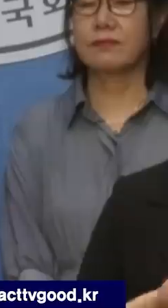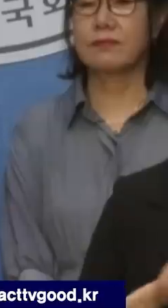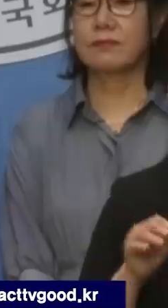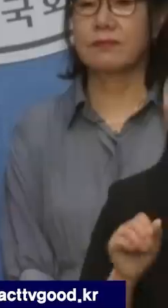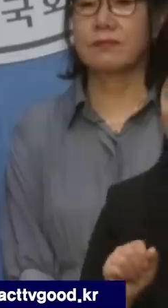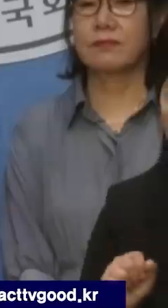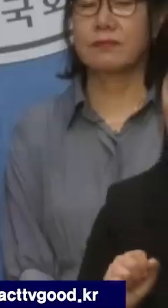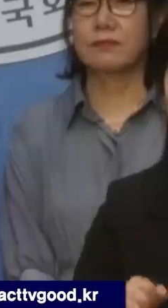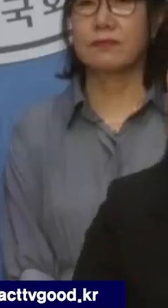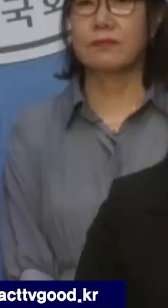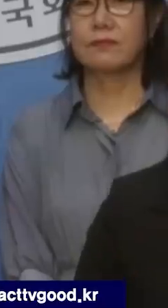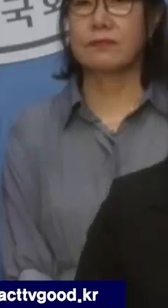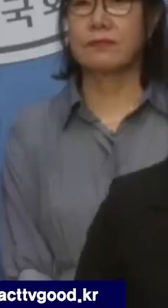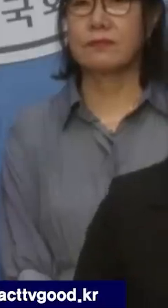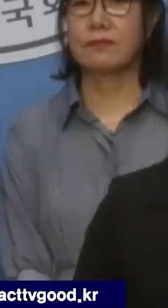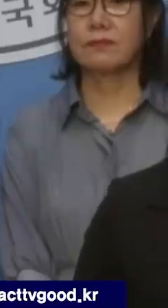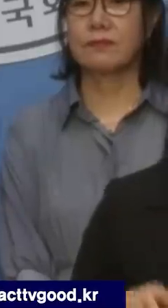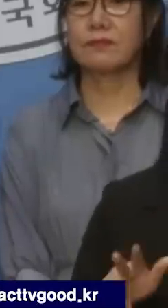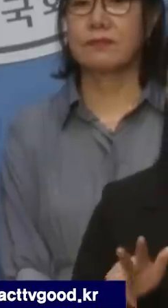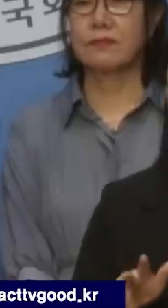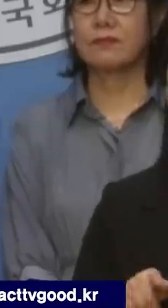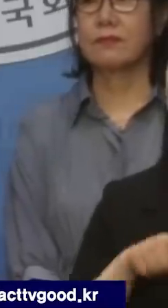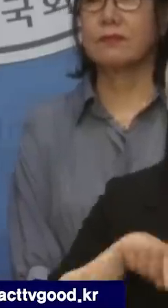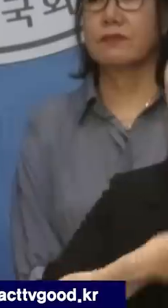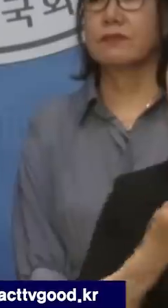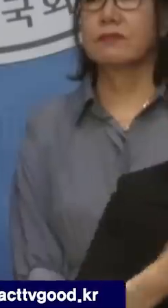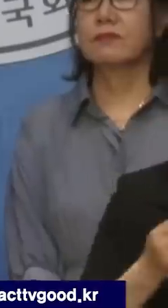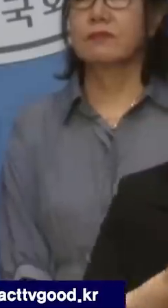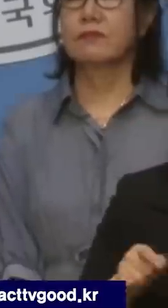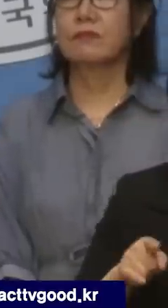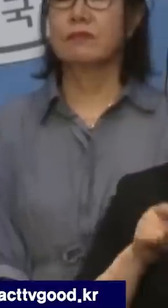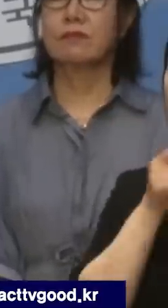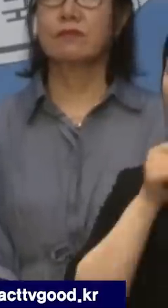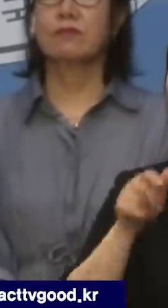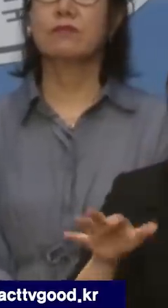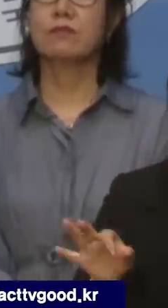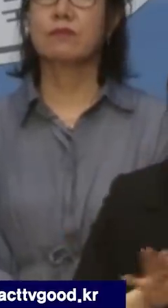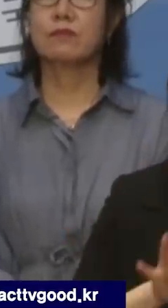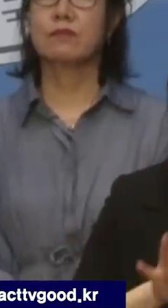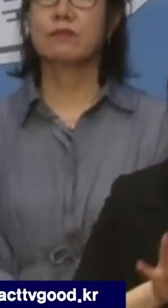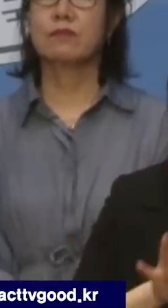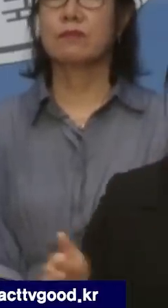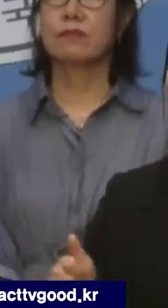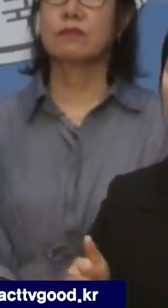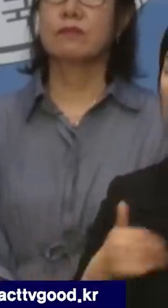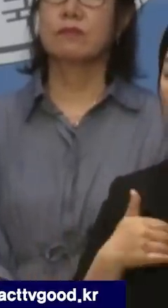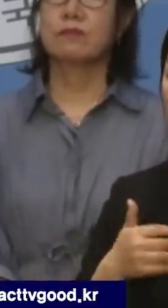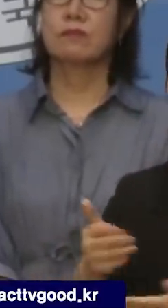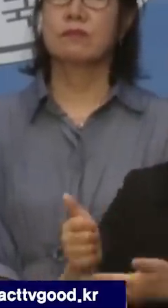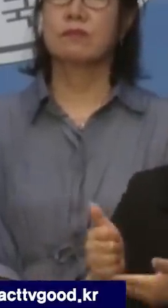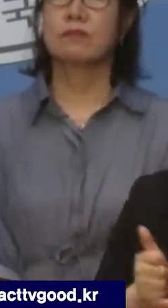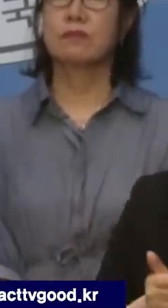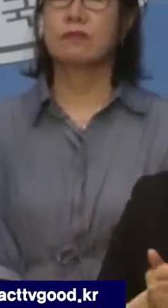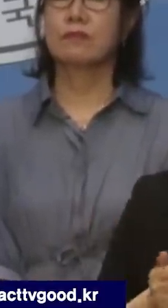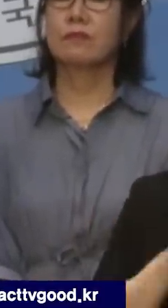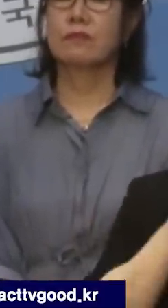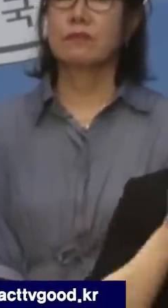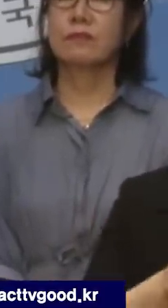안녕하십니까. 먼저 이 자리에 소상공인 자영업자 자리에 지금 초청해 줘서